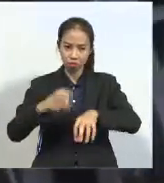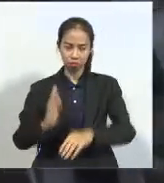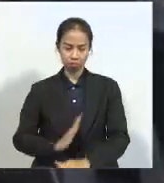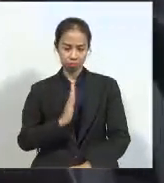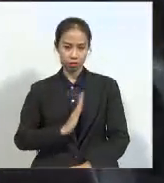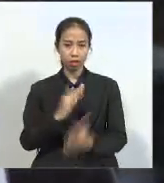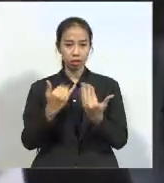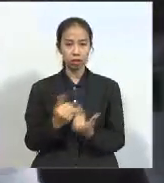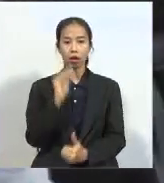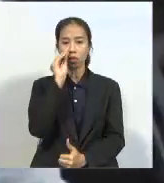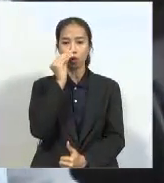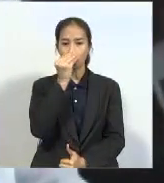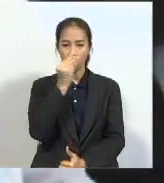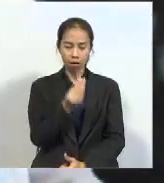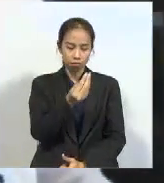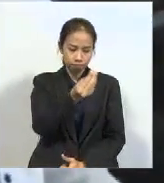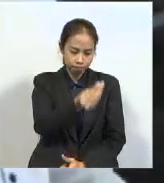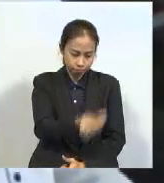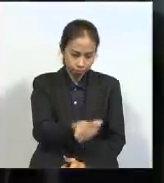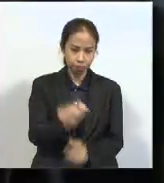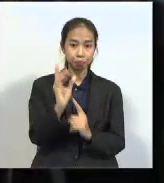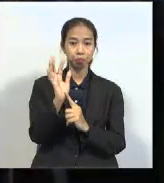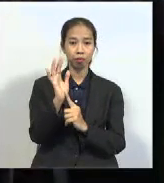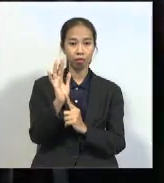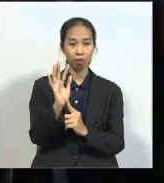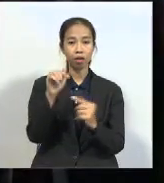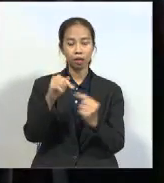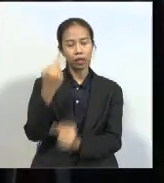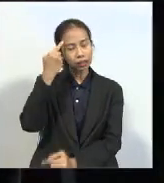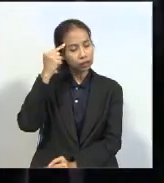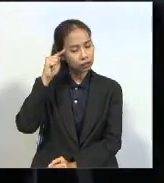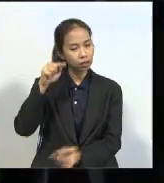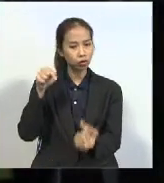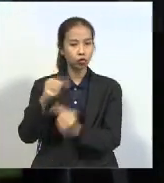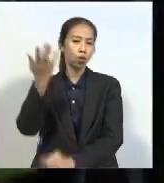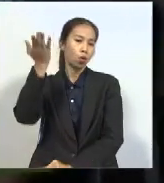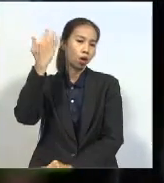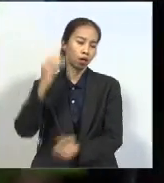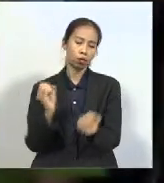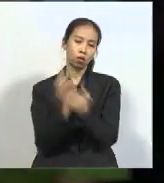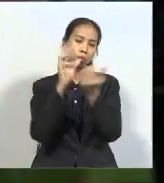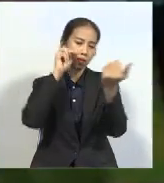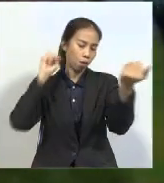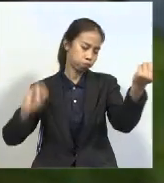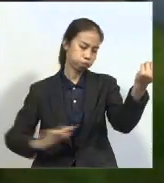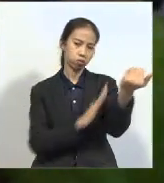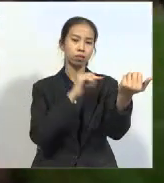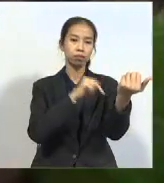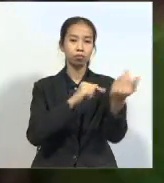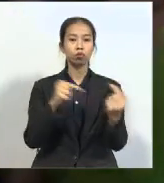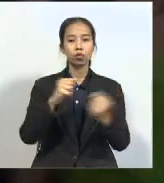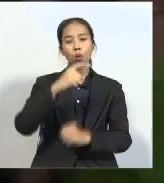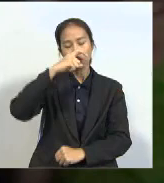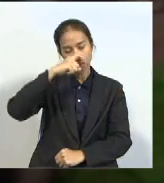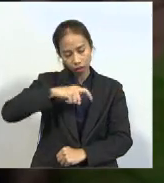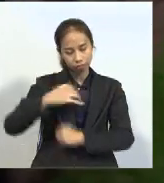ไม้เคารพและจุดเทียนลงบนหลุมทรายเพื่อรำลึกถึงผู้เสียชีวิตและผู้สูญหายจากภัยพิบัติคลื่นยักษ์สึนามิทั้งชาวไทยและชาวต่าง